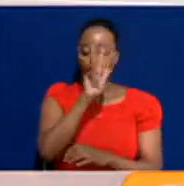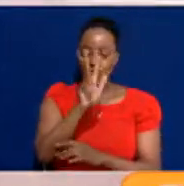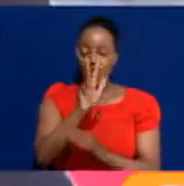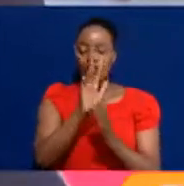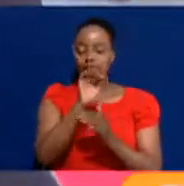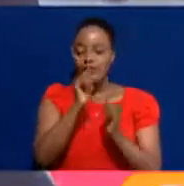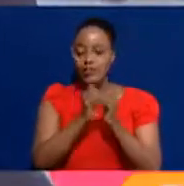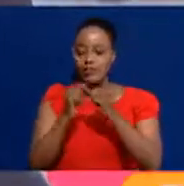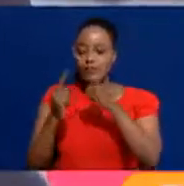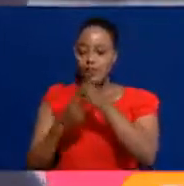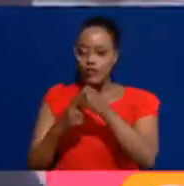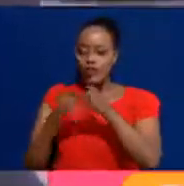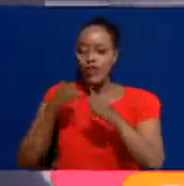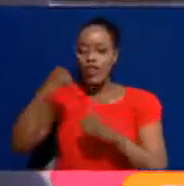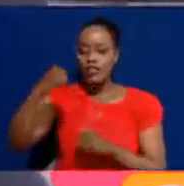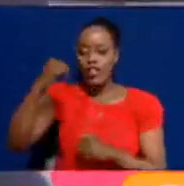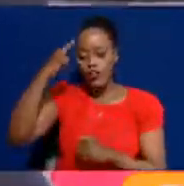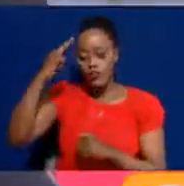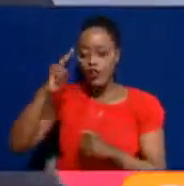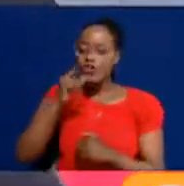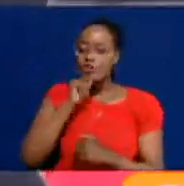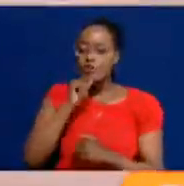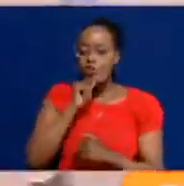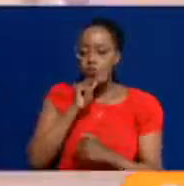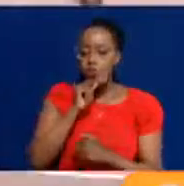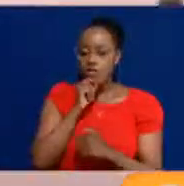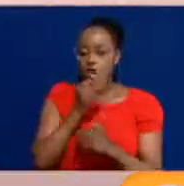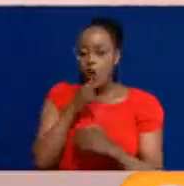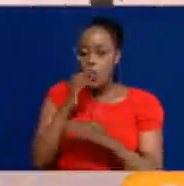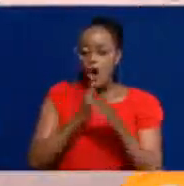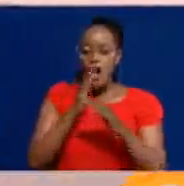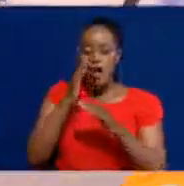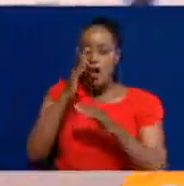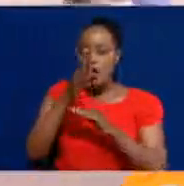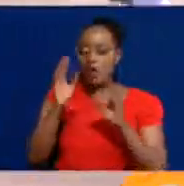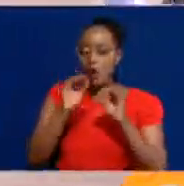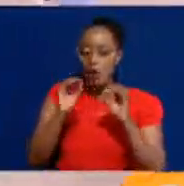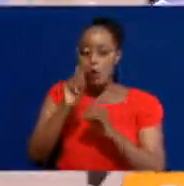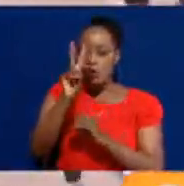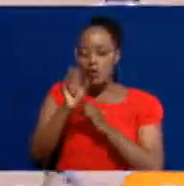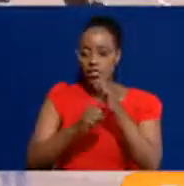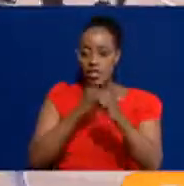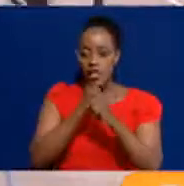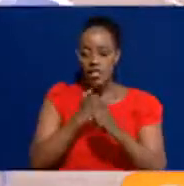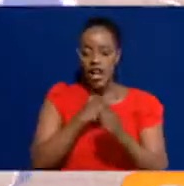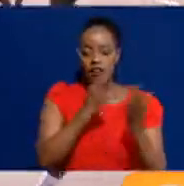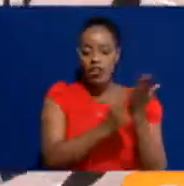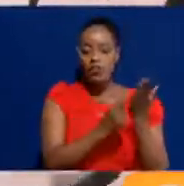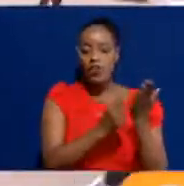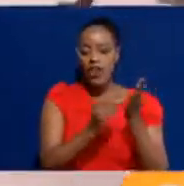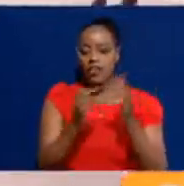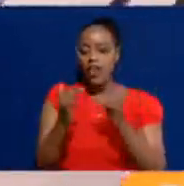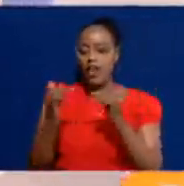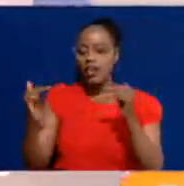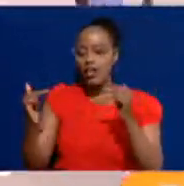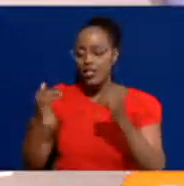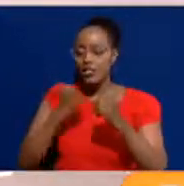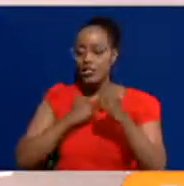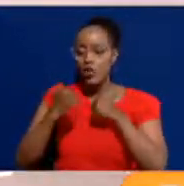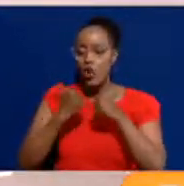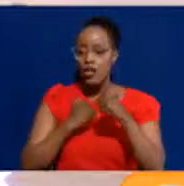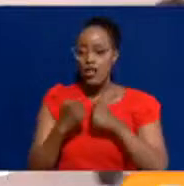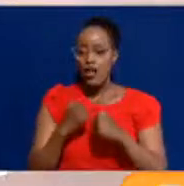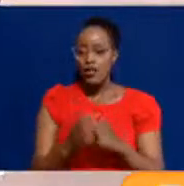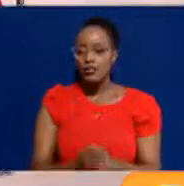26. Kwa upande wa vijana wasiozidi miaka 20, fainali itakuwa baina ya Uganda dhidi ya Rwanda.